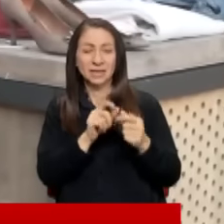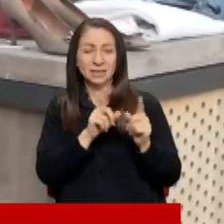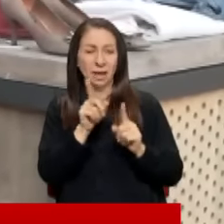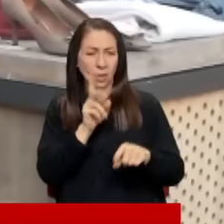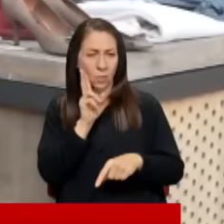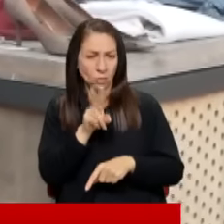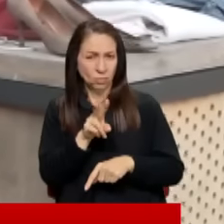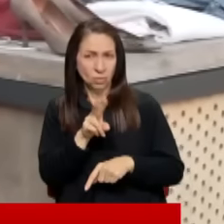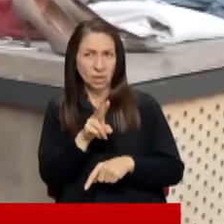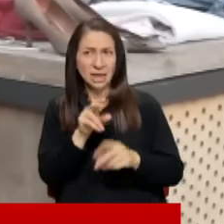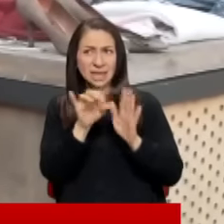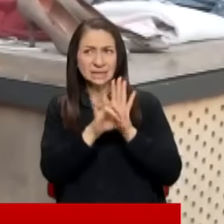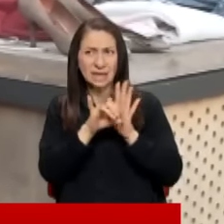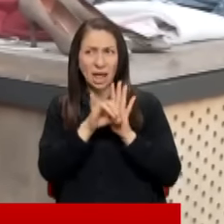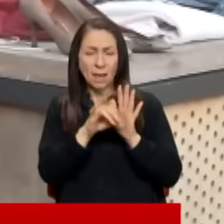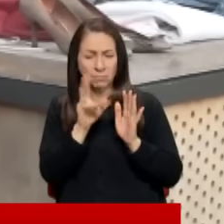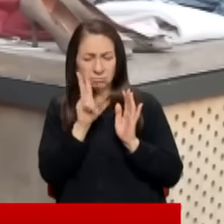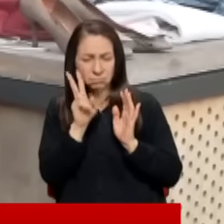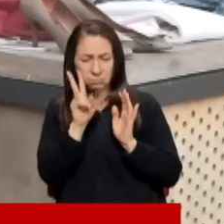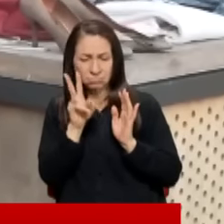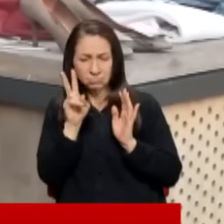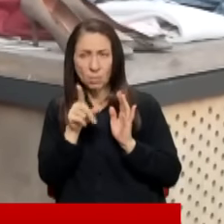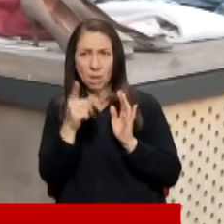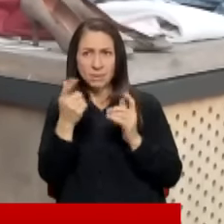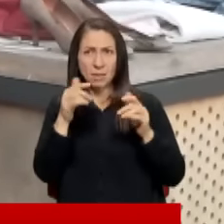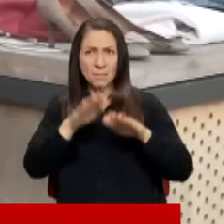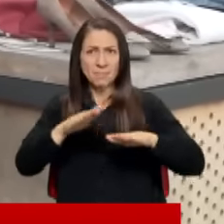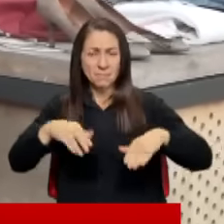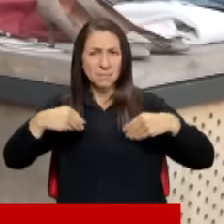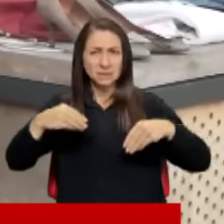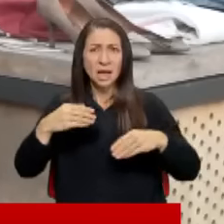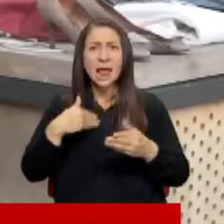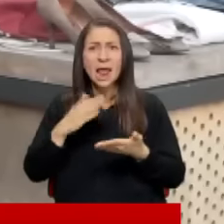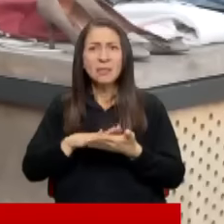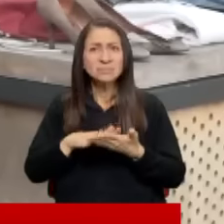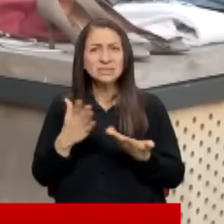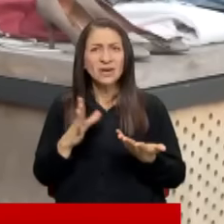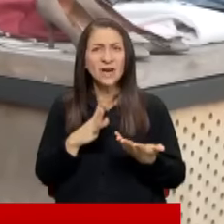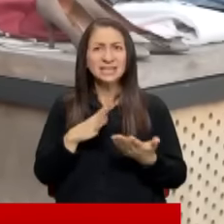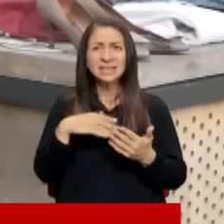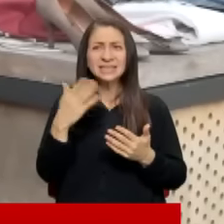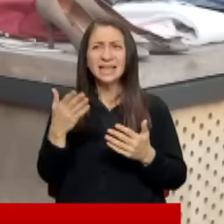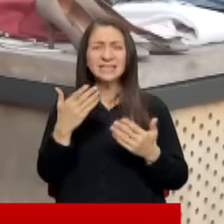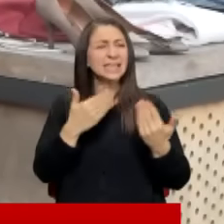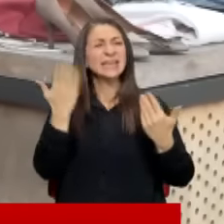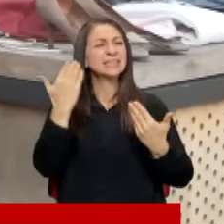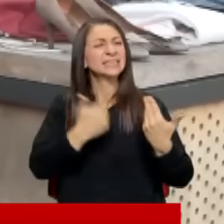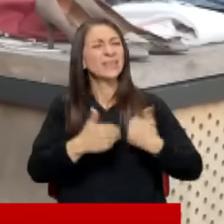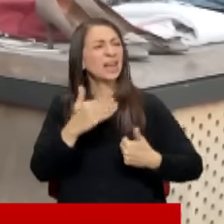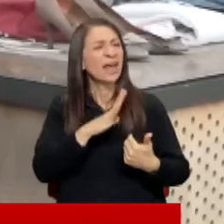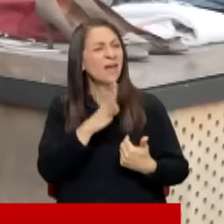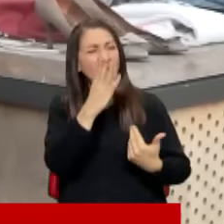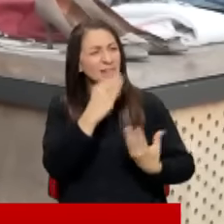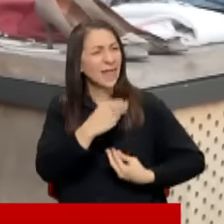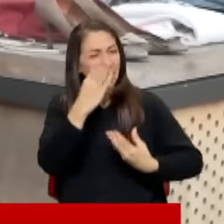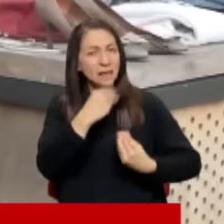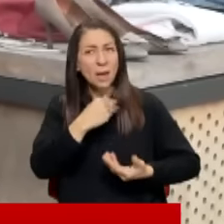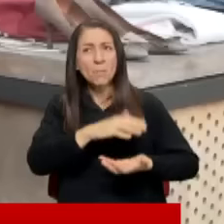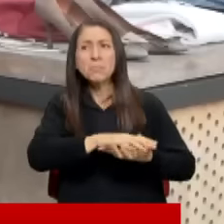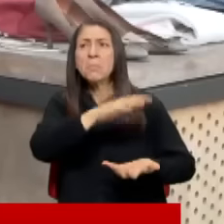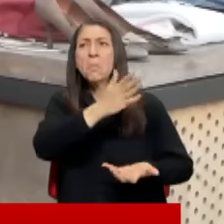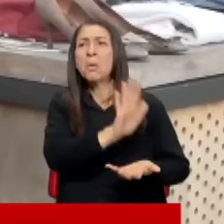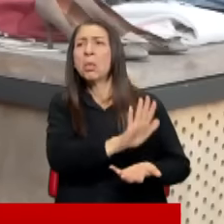internette gördük, Instagram sayfalarında gördük böyle bir pazar kurulacaklarını. Kendimizdeki diğer ilişkilerimizden kalan eşyaları